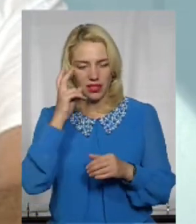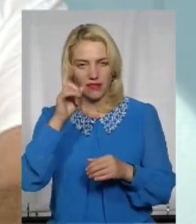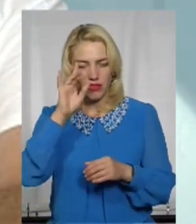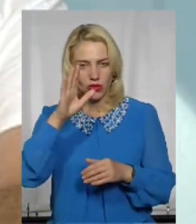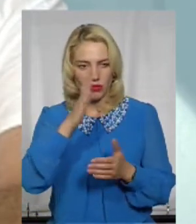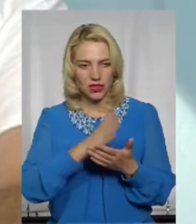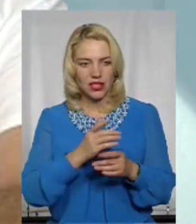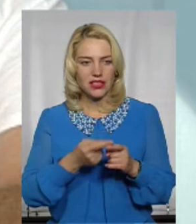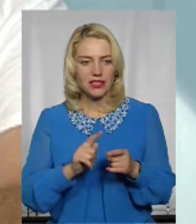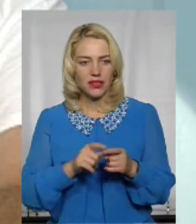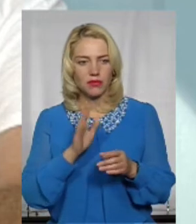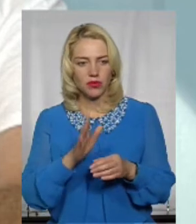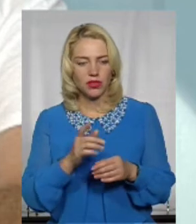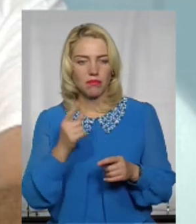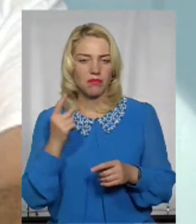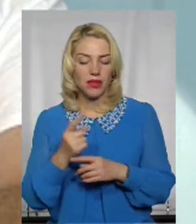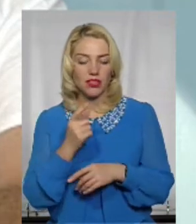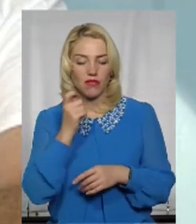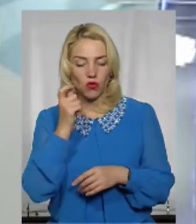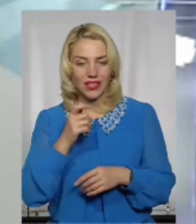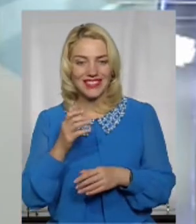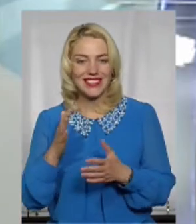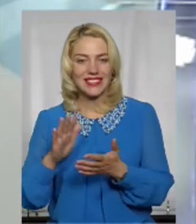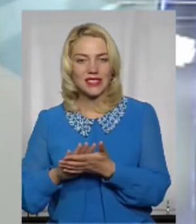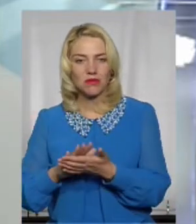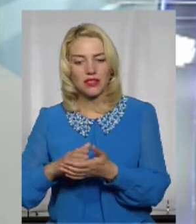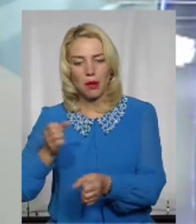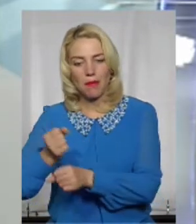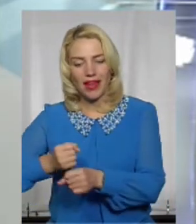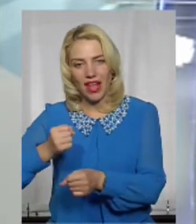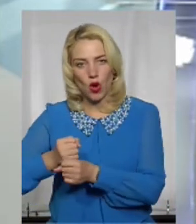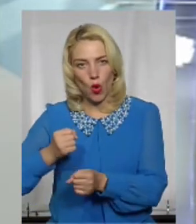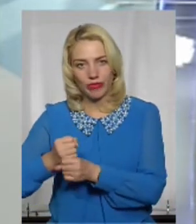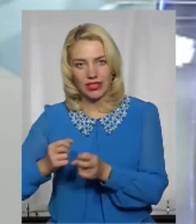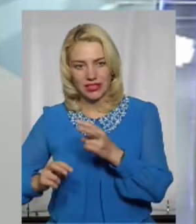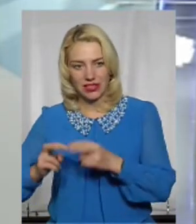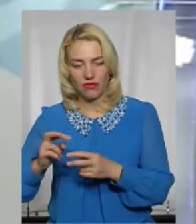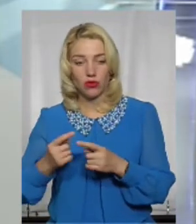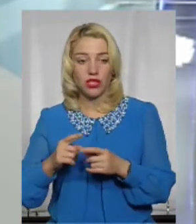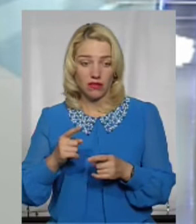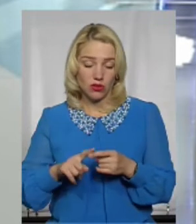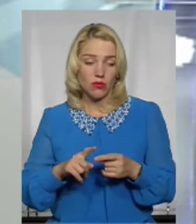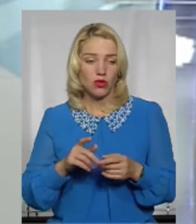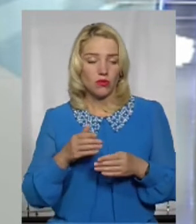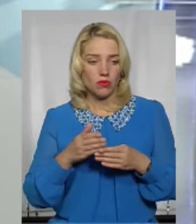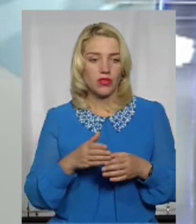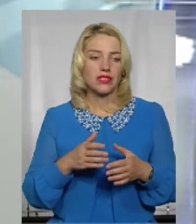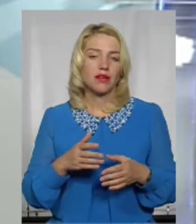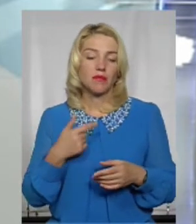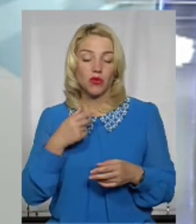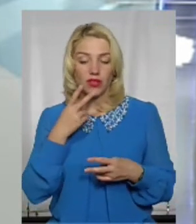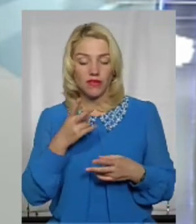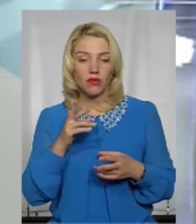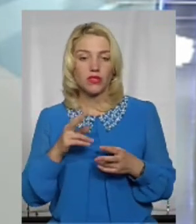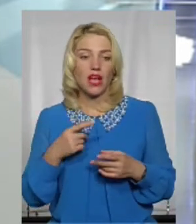ще там. І це буде вперше в Україні. І він збирається цьому сприяти. Ну, подивимося, чи буде так воно чи ні.